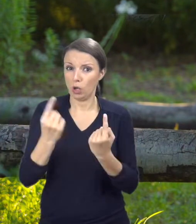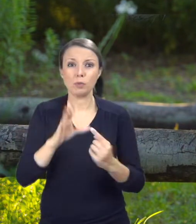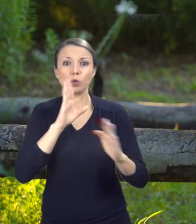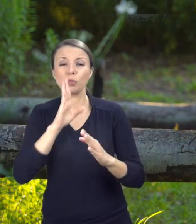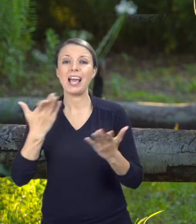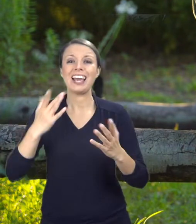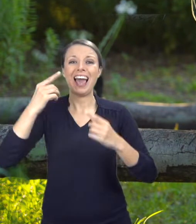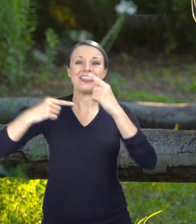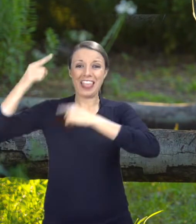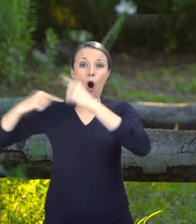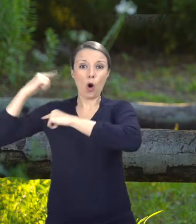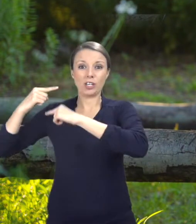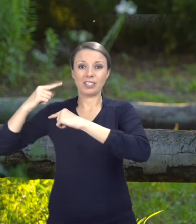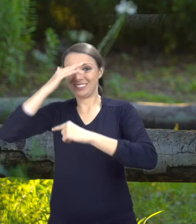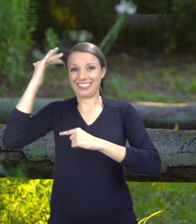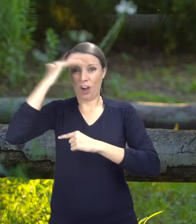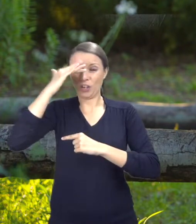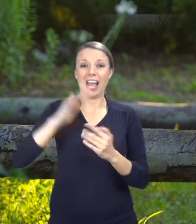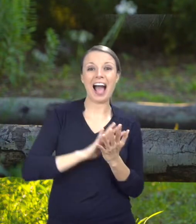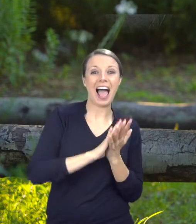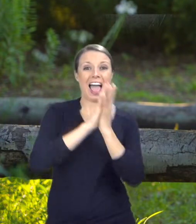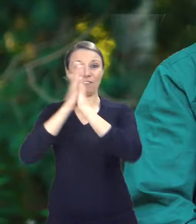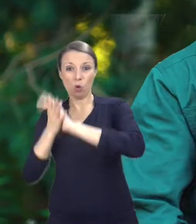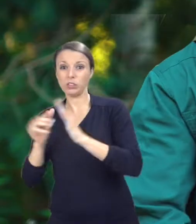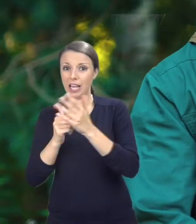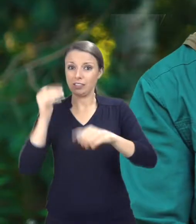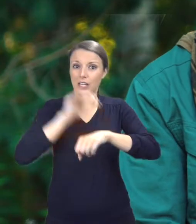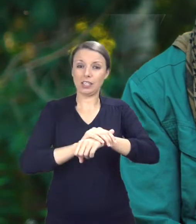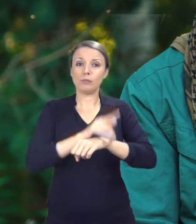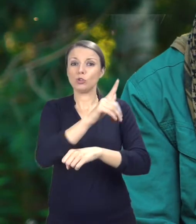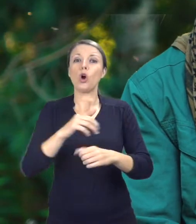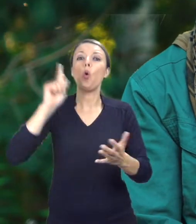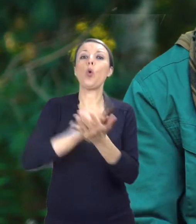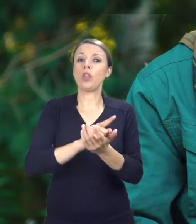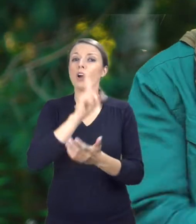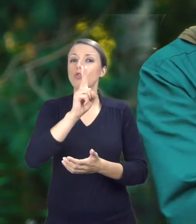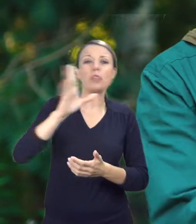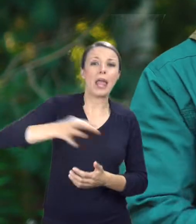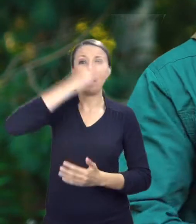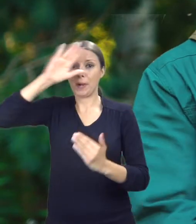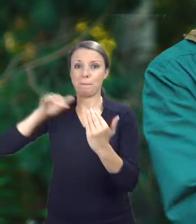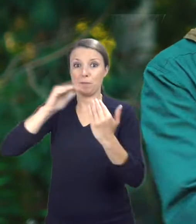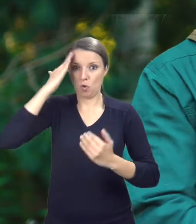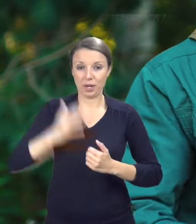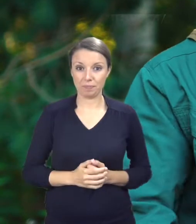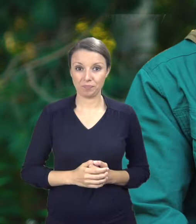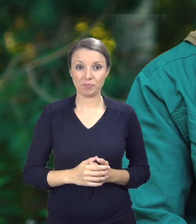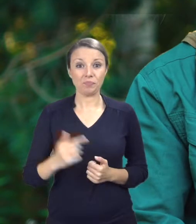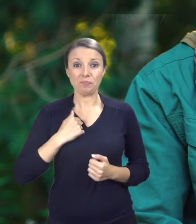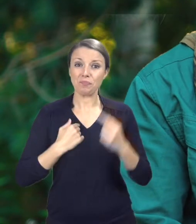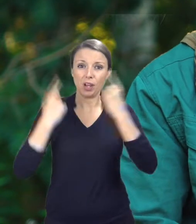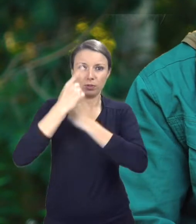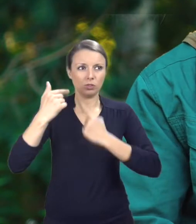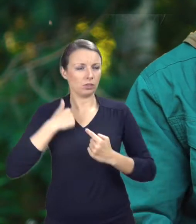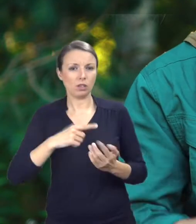nią w 100%, że przetrwają najlepiej przystosowani. I ja zauważyłem, że to, co mi się bardzo w życiu przydało i to, dlaczego w